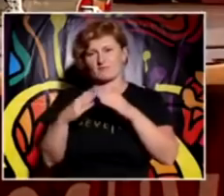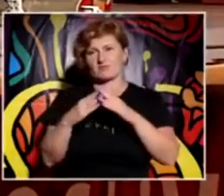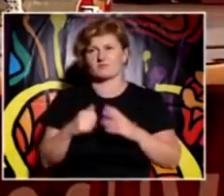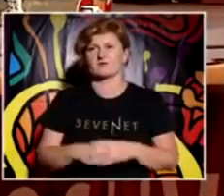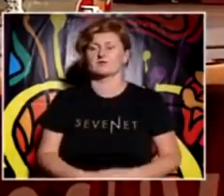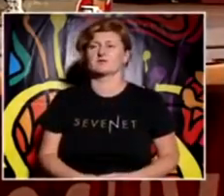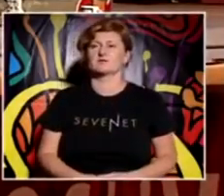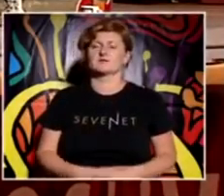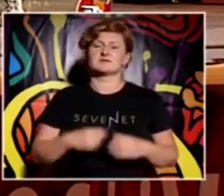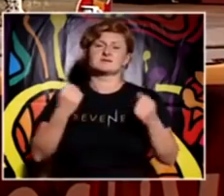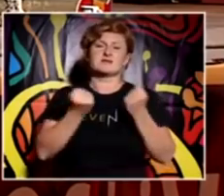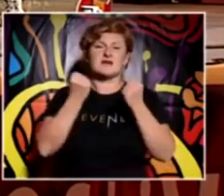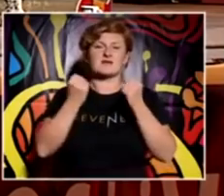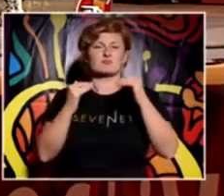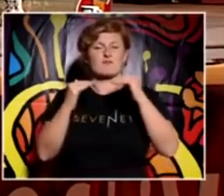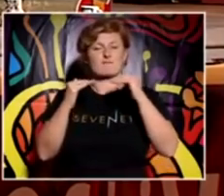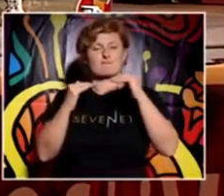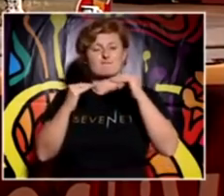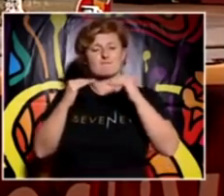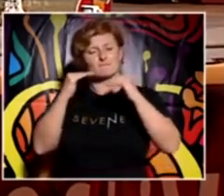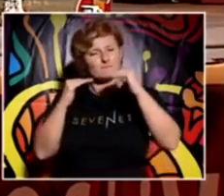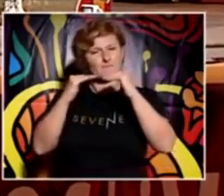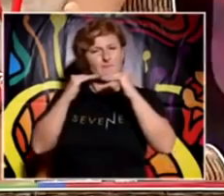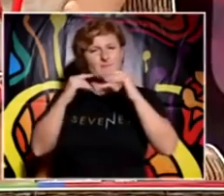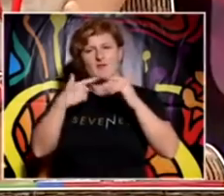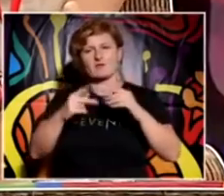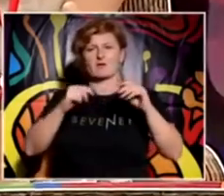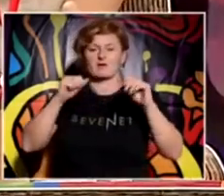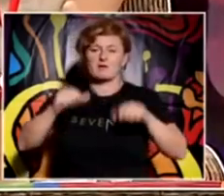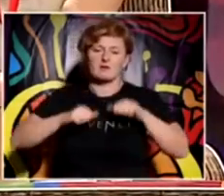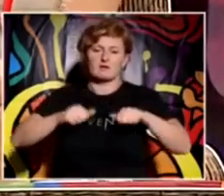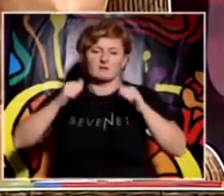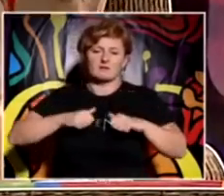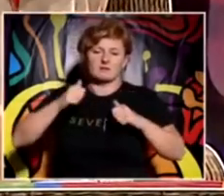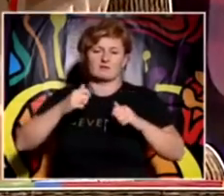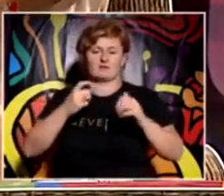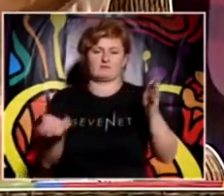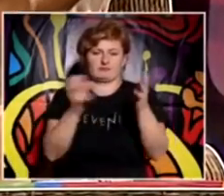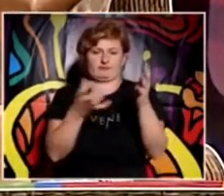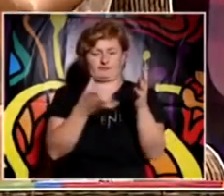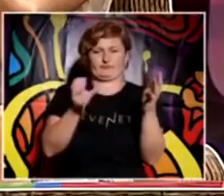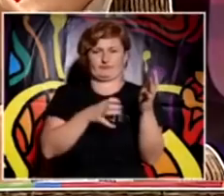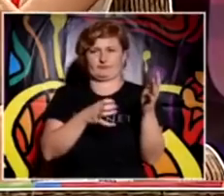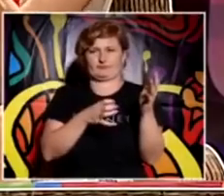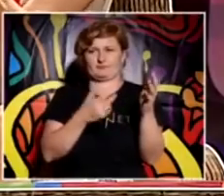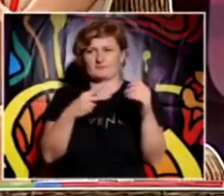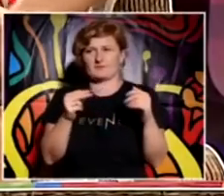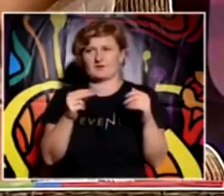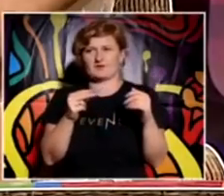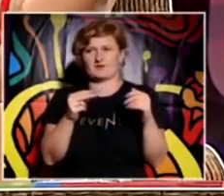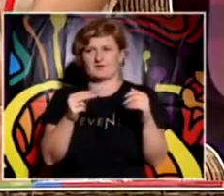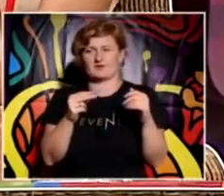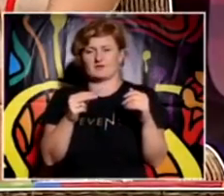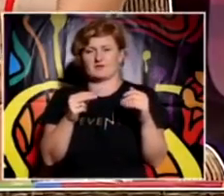taki balans po prostu, żeby też nie było tak, że robimy w kółko relacje i żeby nie było tak, że mówimy ciągle do